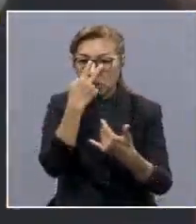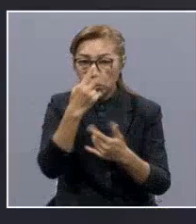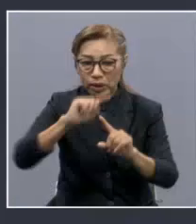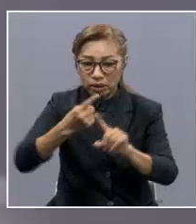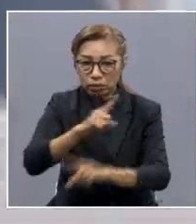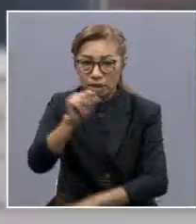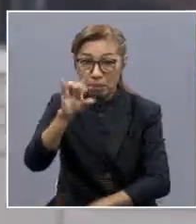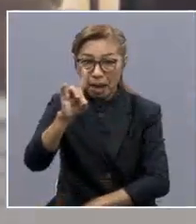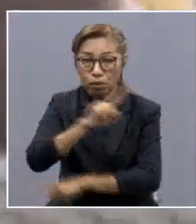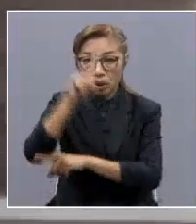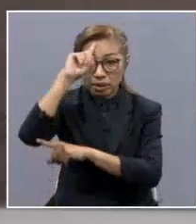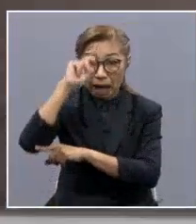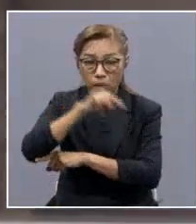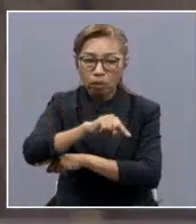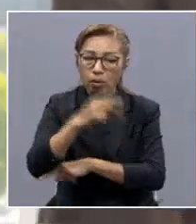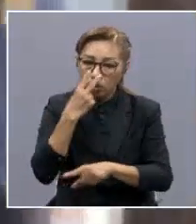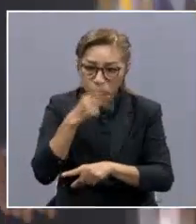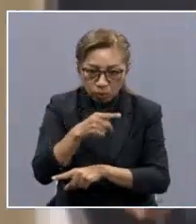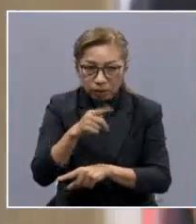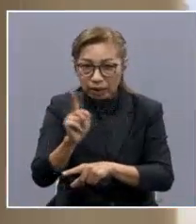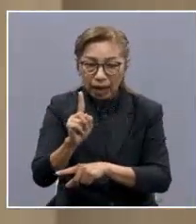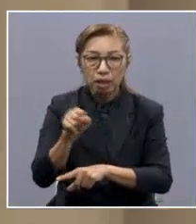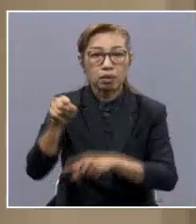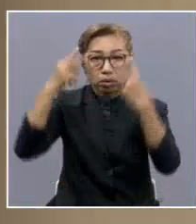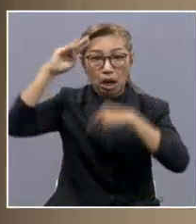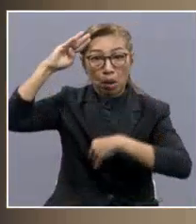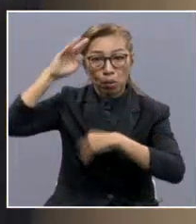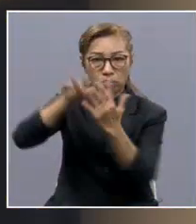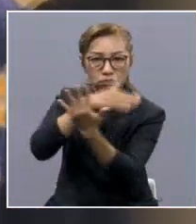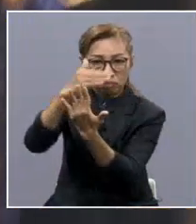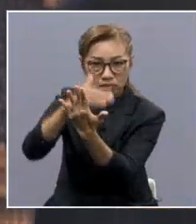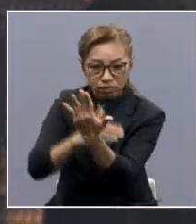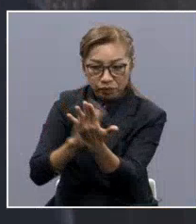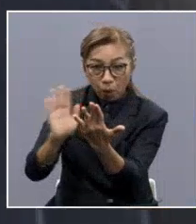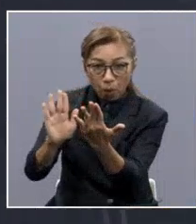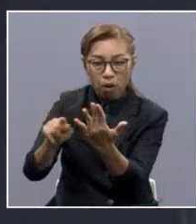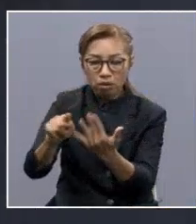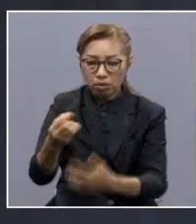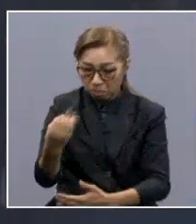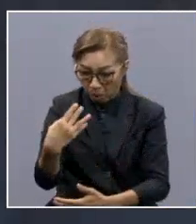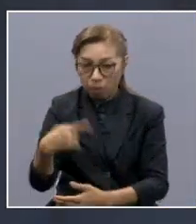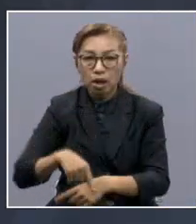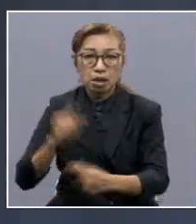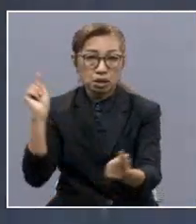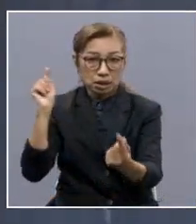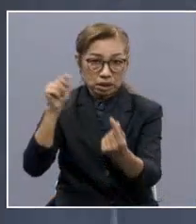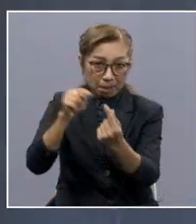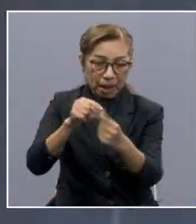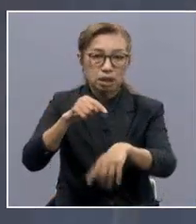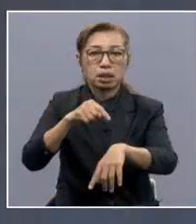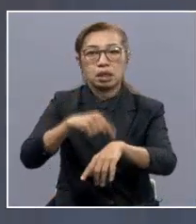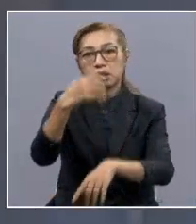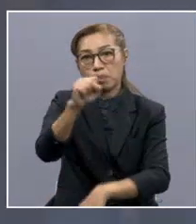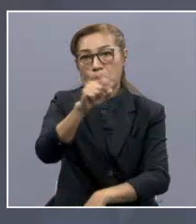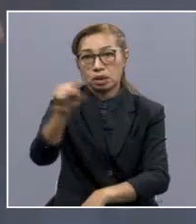ก็เป็นวันเสาร ์ นะคะคือกำหนดการของนายกเนี่ยก็เดิมเนี่ยบอกว่าจะไปตอน10โมงถึงเที่ยงก็